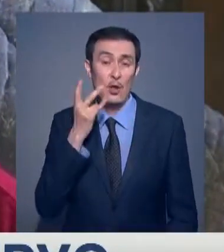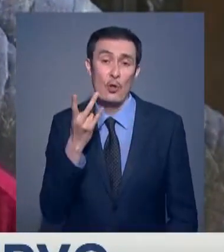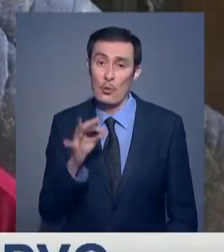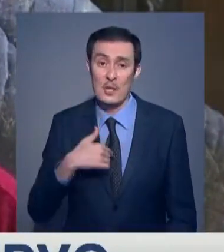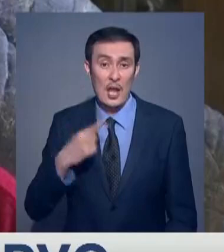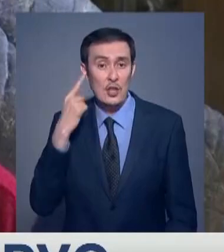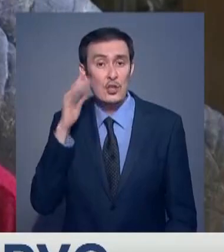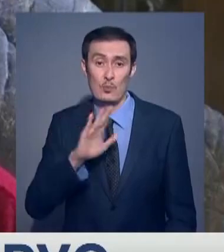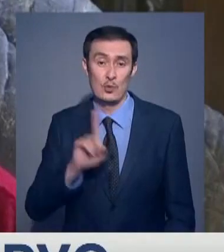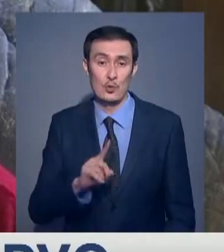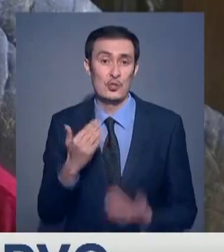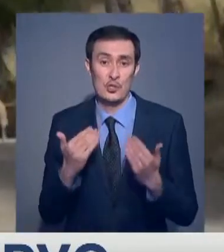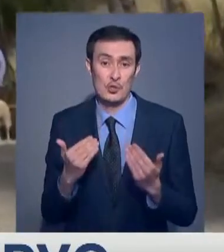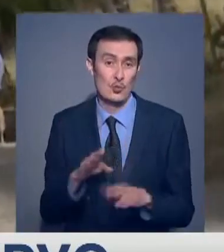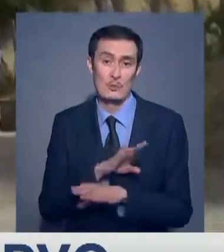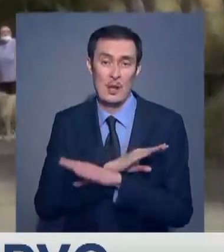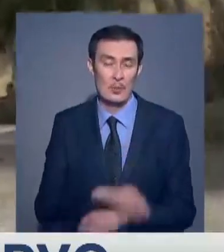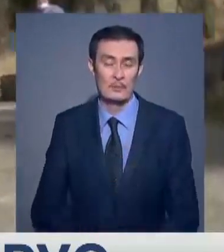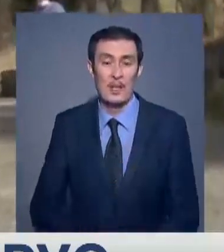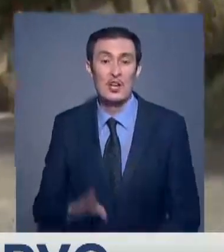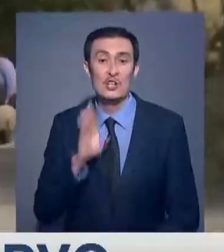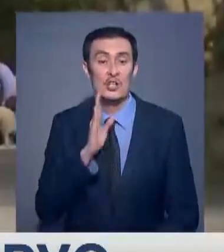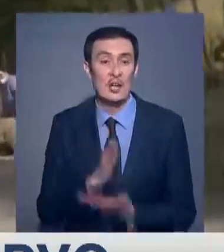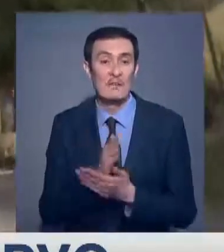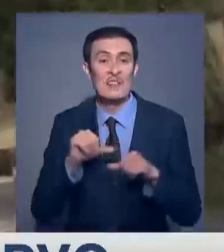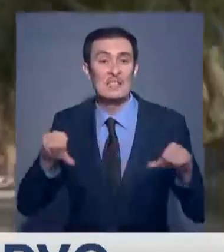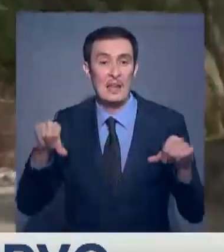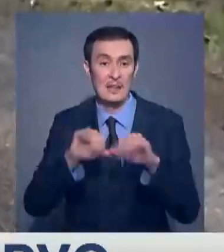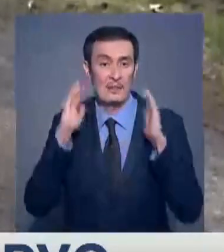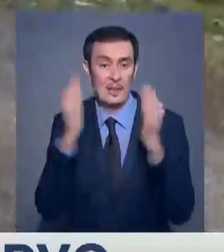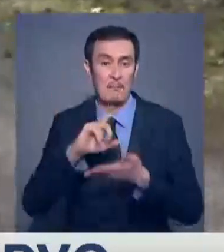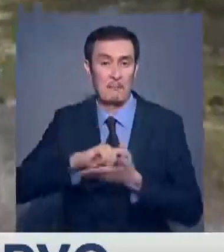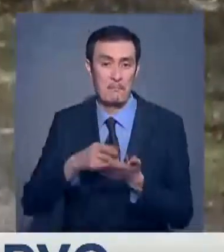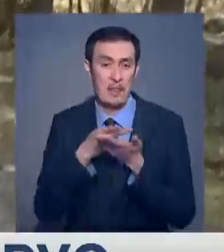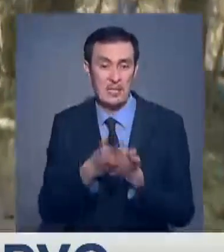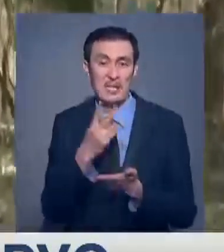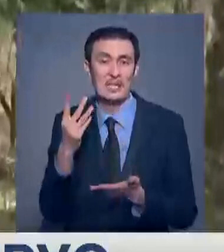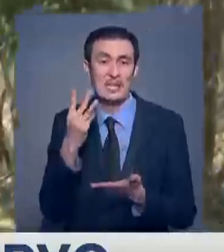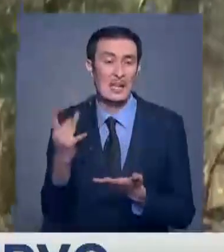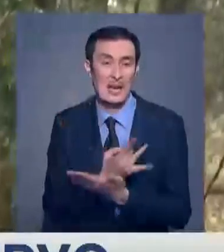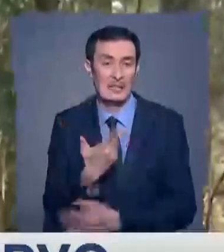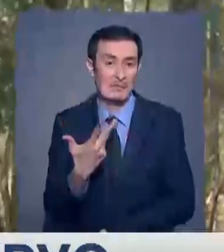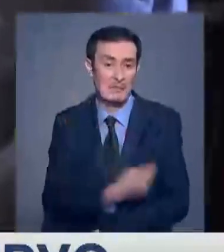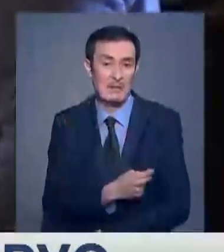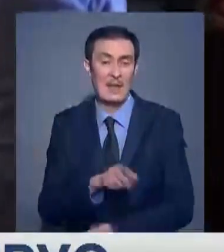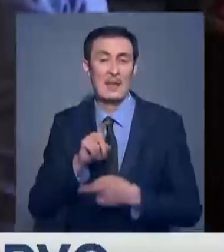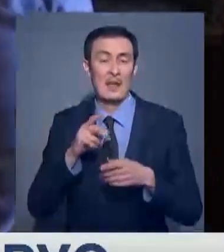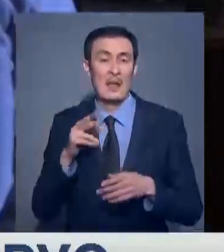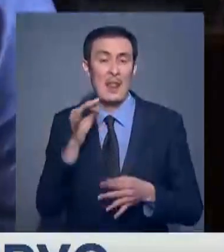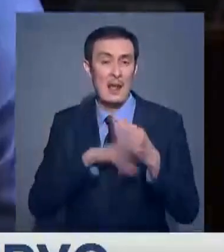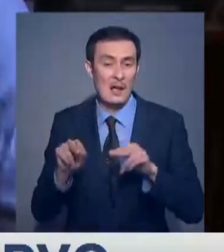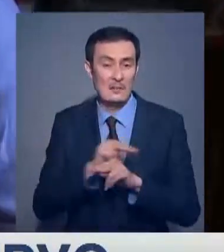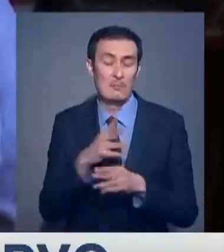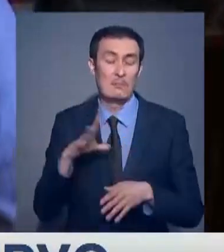даже не думала, что сейчас умру. Женщина находилась в изолированной палате. 3 раза в день ей внутривенно вводили антибиотики. В